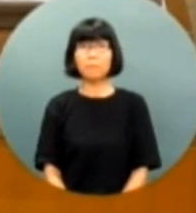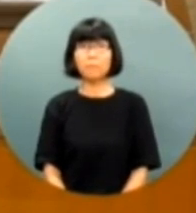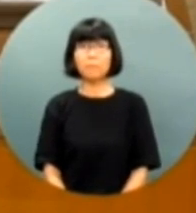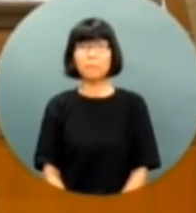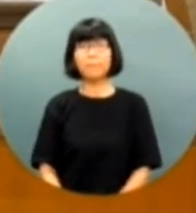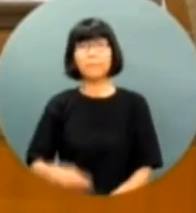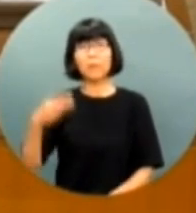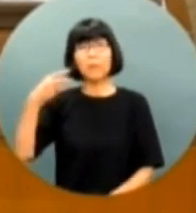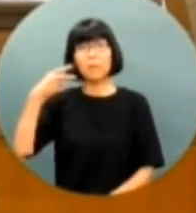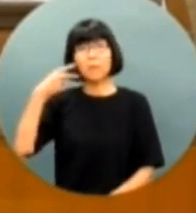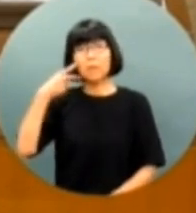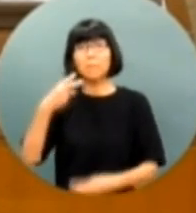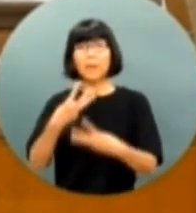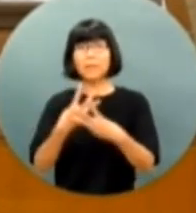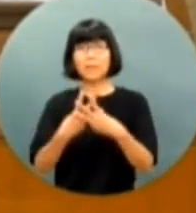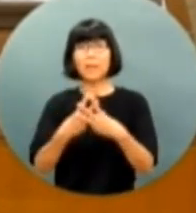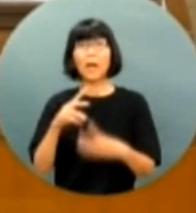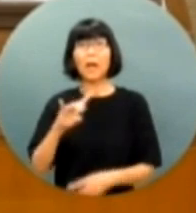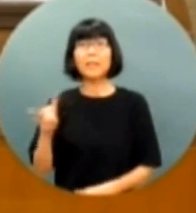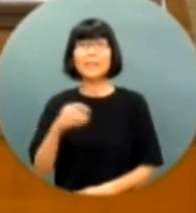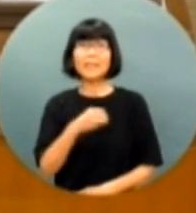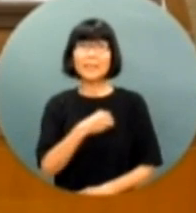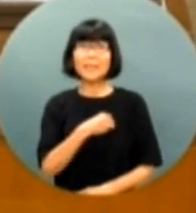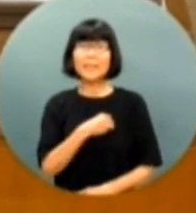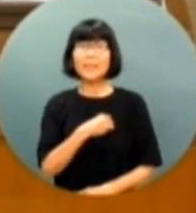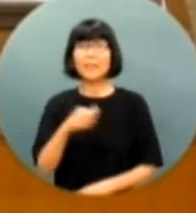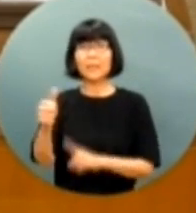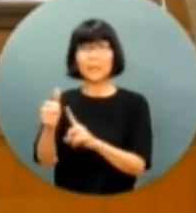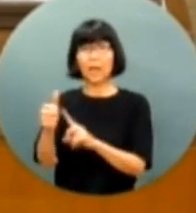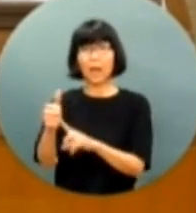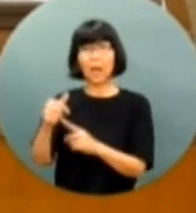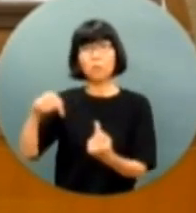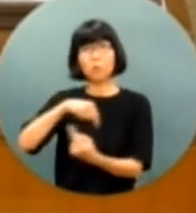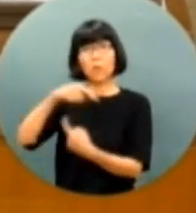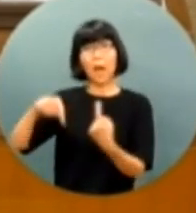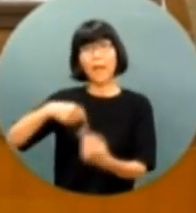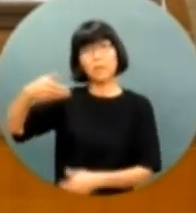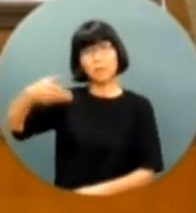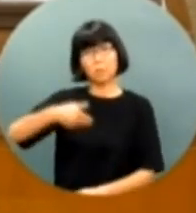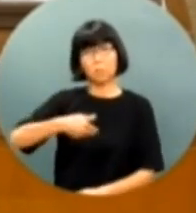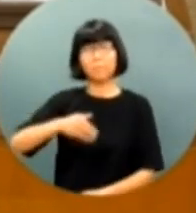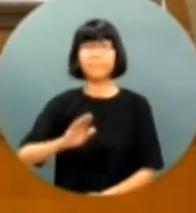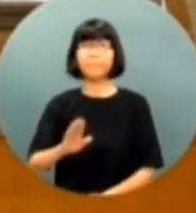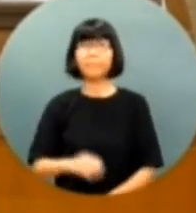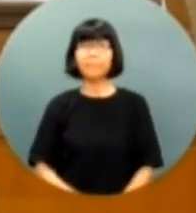松田議員から重ねて、男女共同参画の事案につきまして、お尋ねがございました。